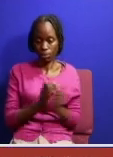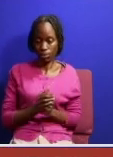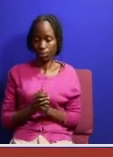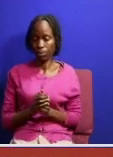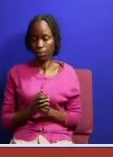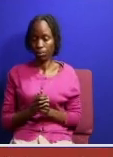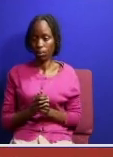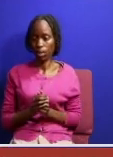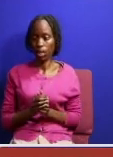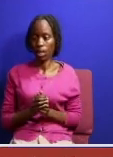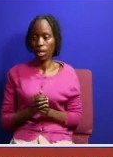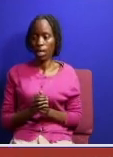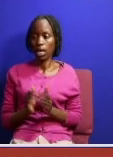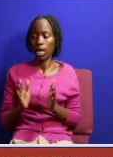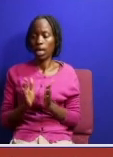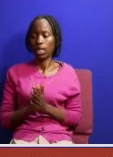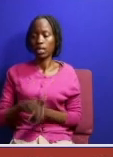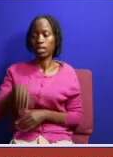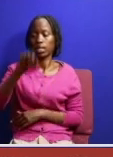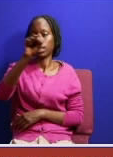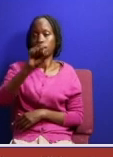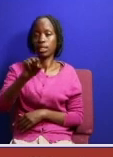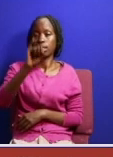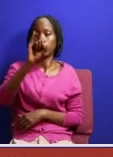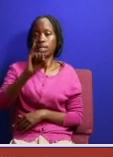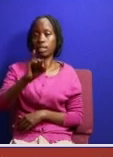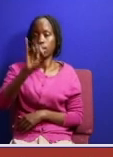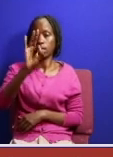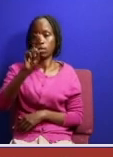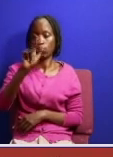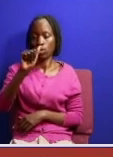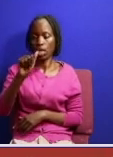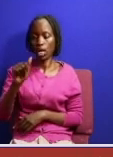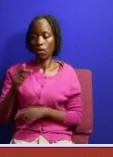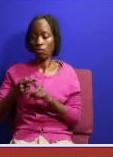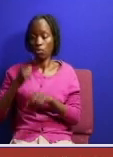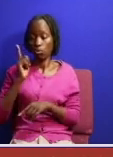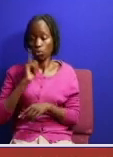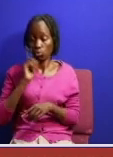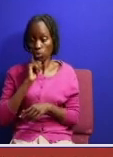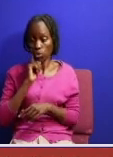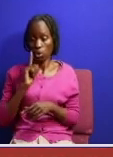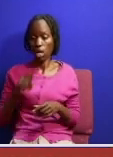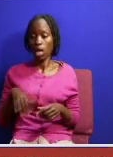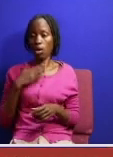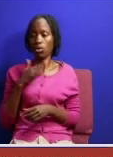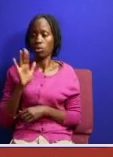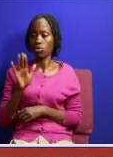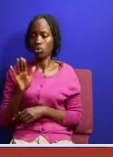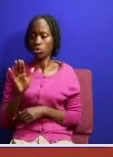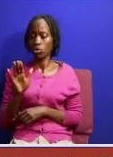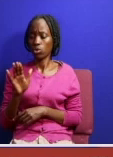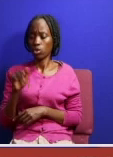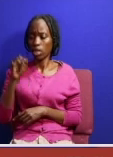Na bwana Sifuna, kesho, kuanzia kesho, ningependa waangalie kile chama kama